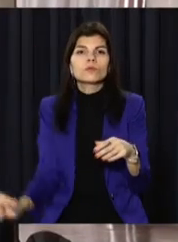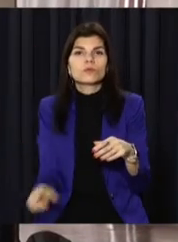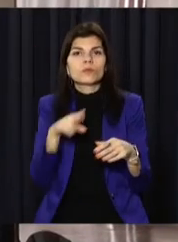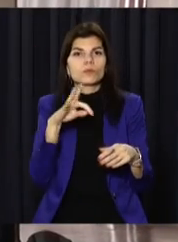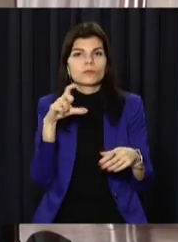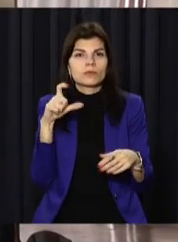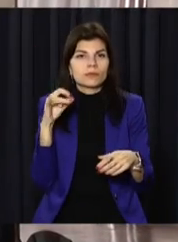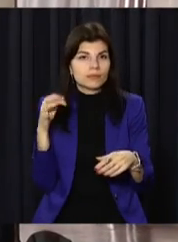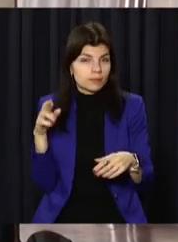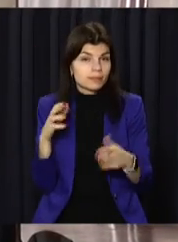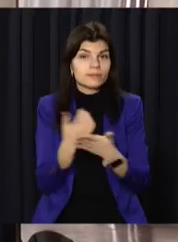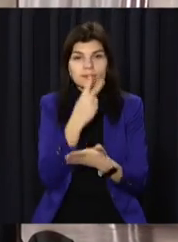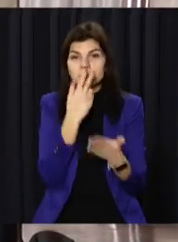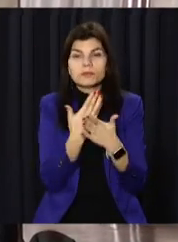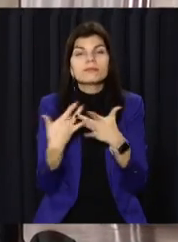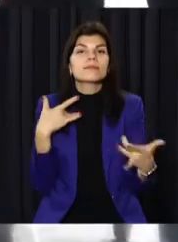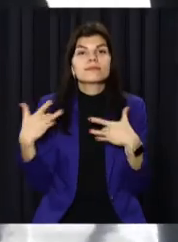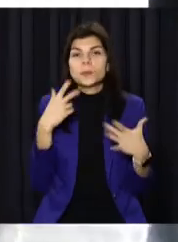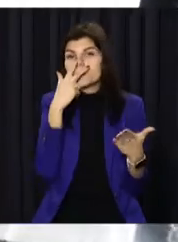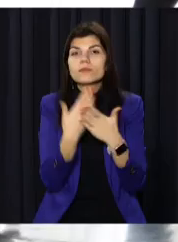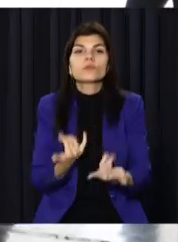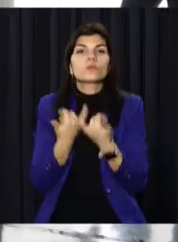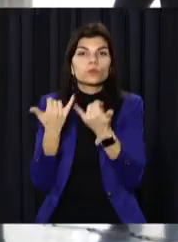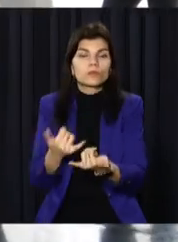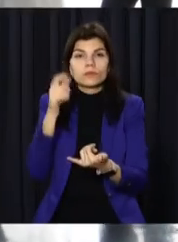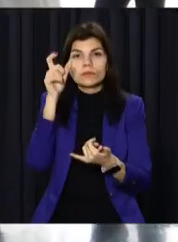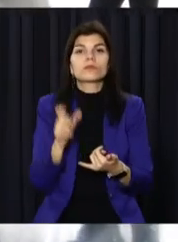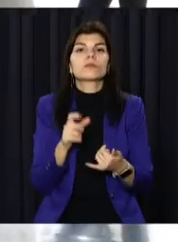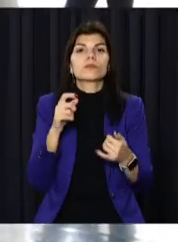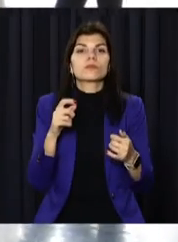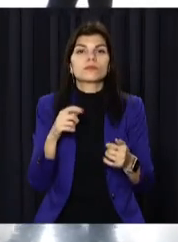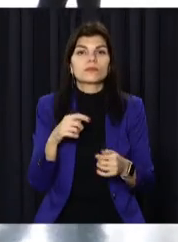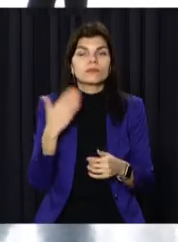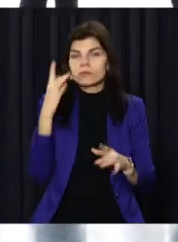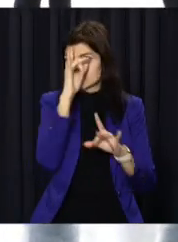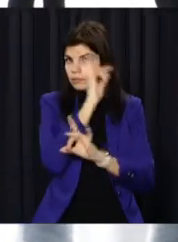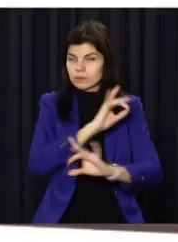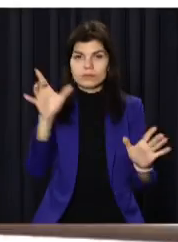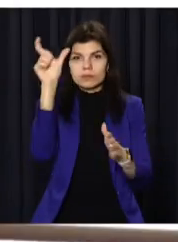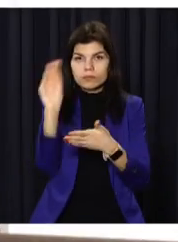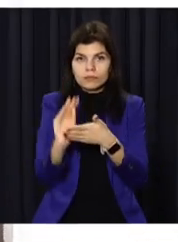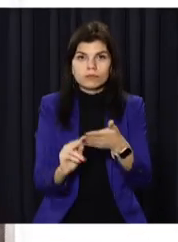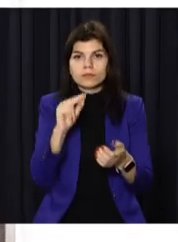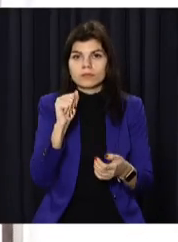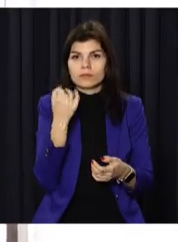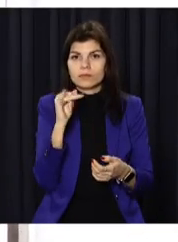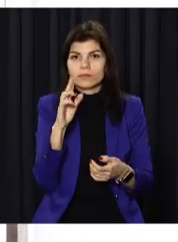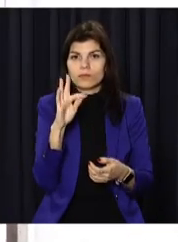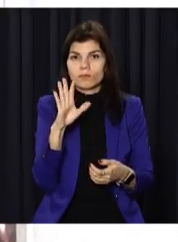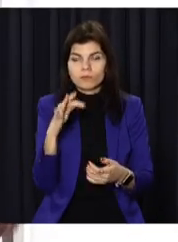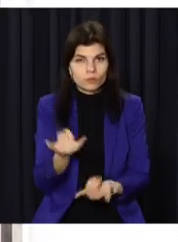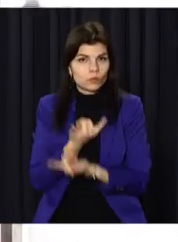днів глядачам вперше представлять концерт, присвячений оперно-балетному мистецтву геніального композитора Петра Чайковського.